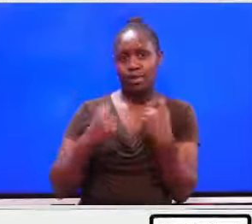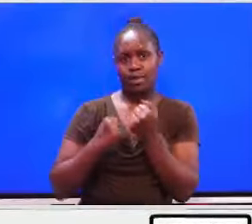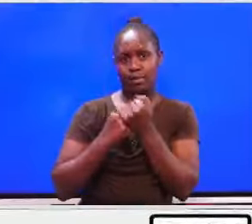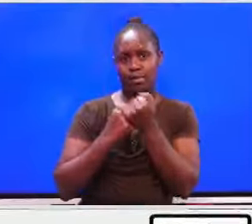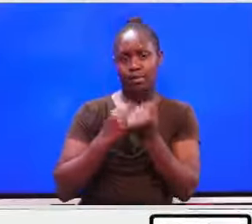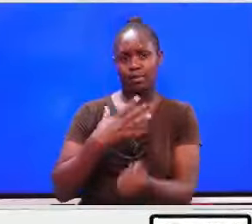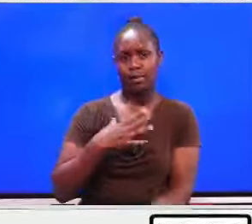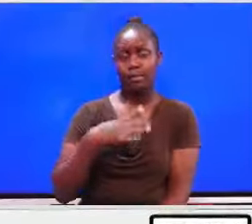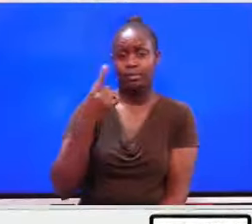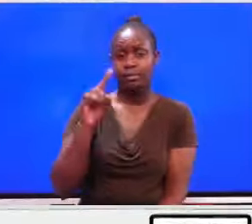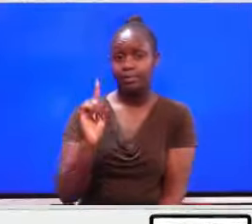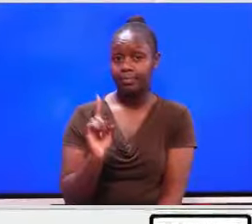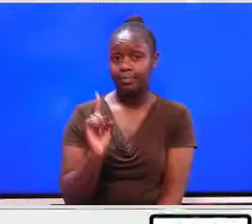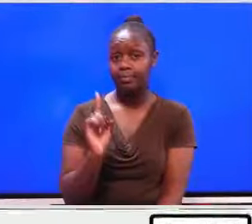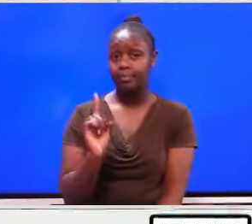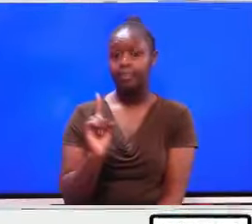kawaida.